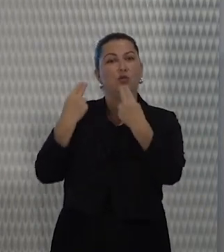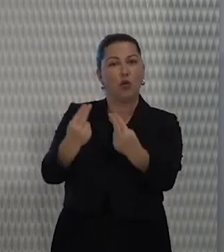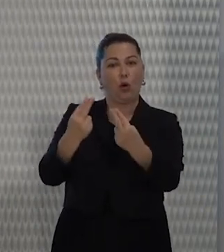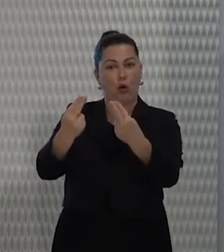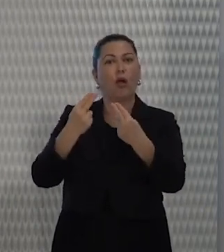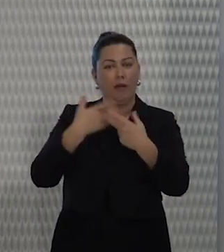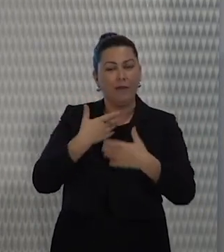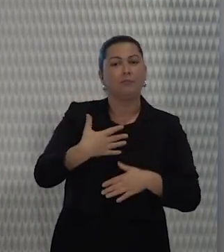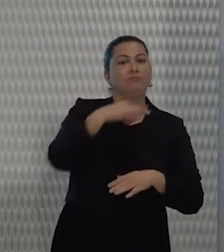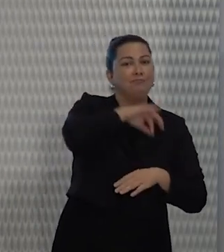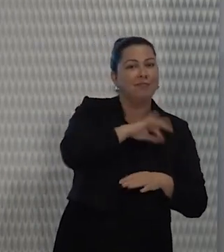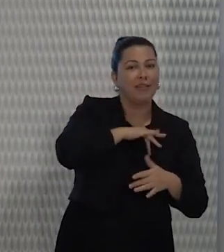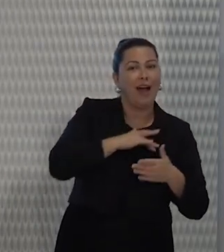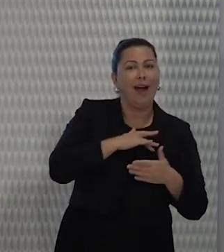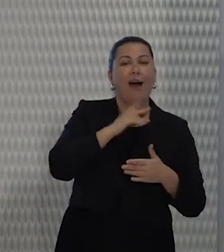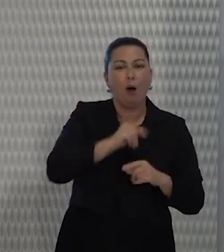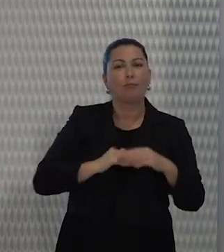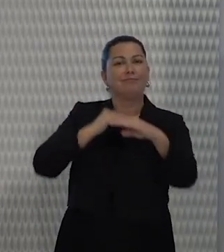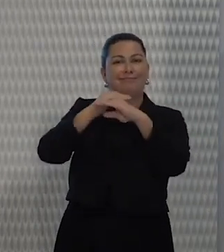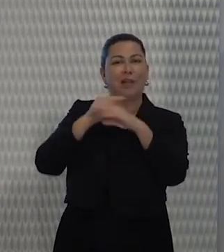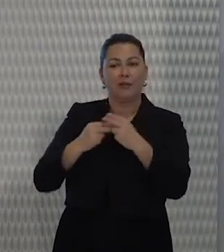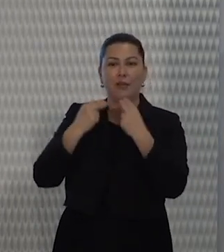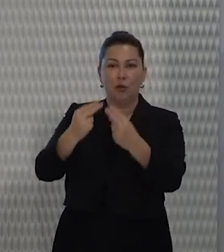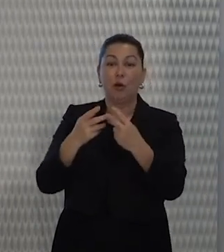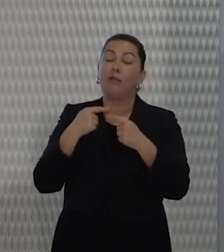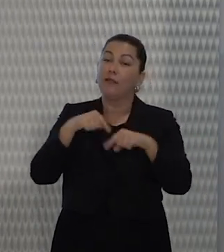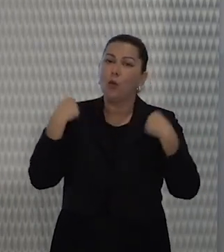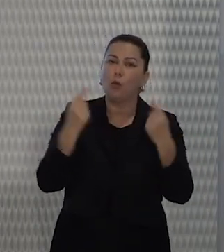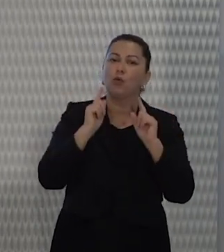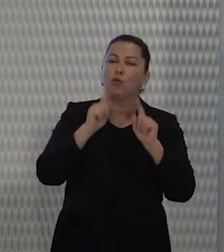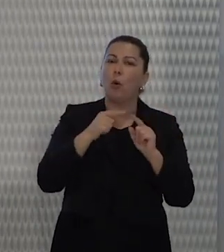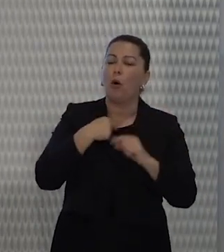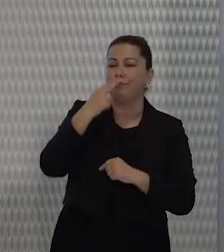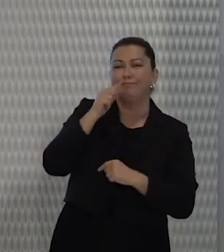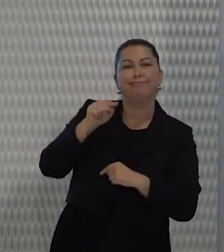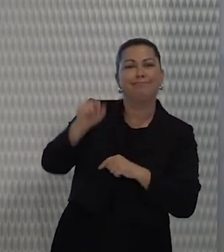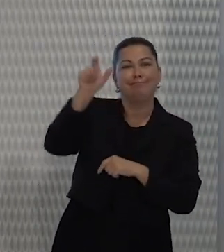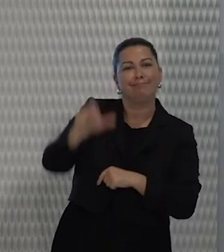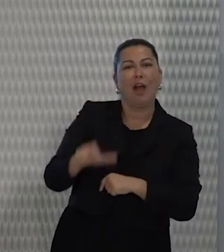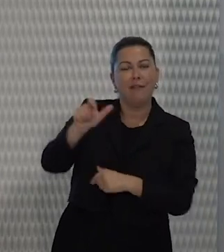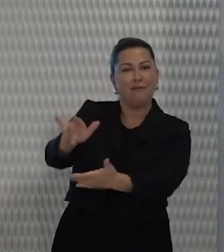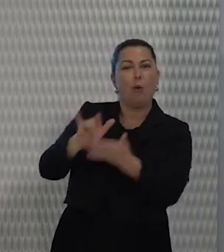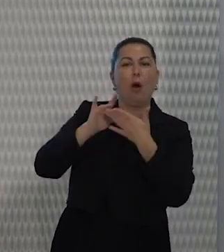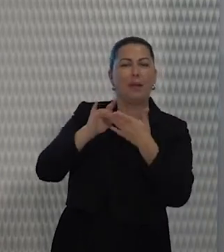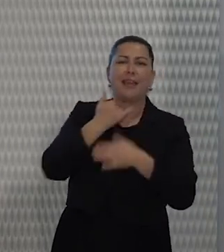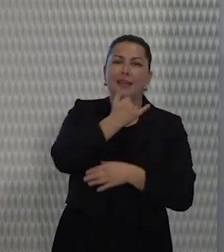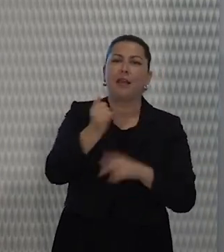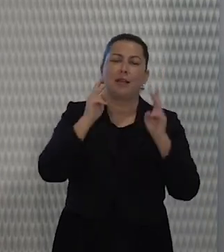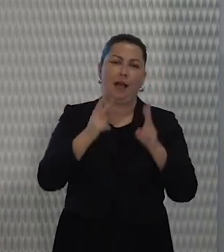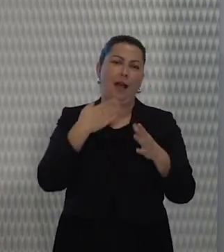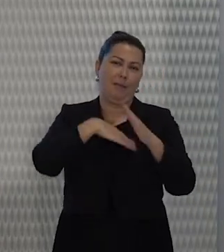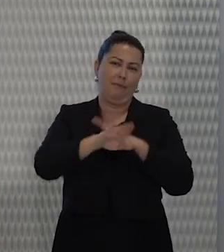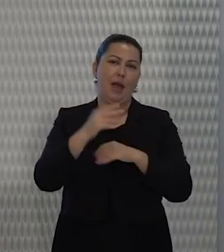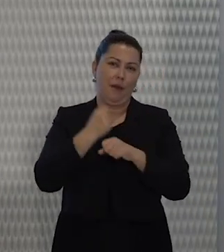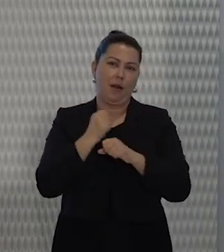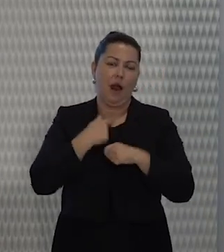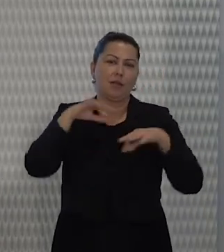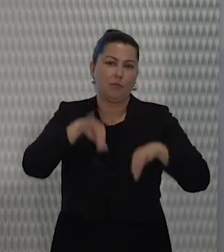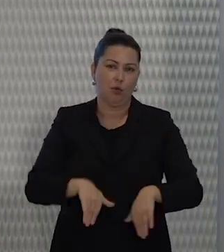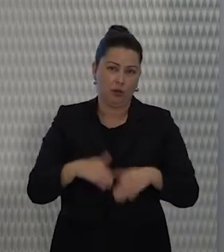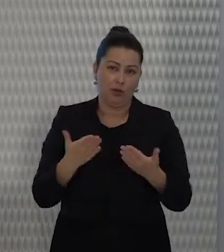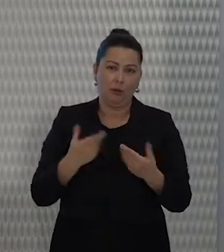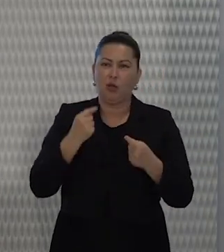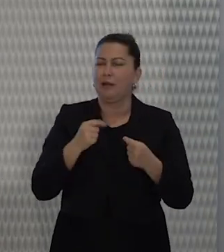Und das soll Vorbild für uns alle sein. Jeder und jeder kann mehr tun, als er müsste. Sei es im Kleinen, in der Gemeinde, in